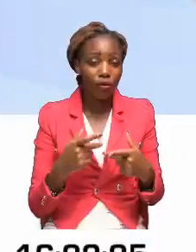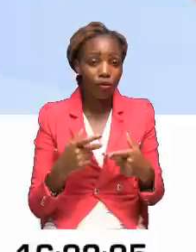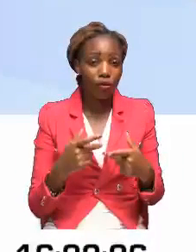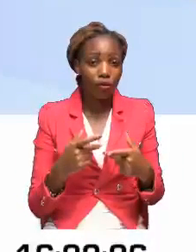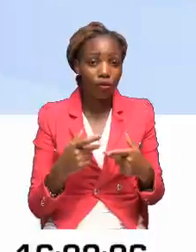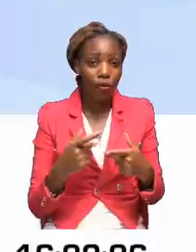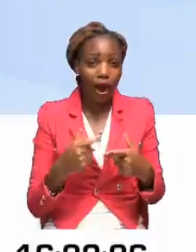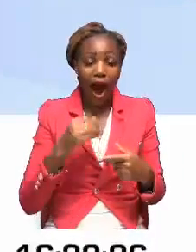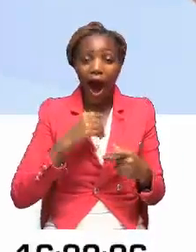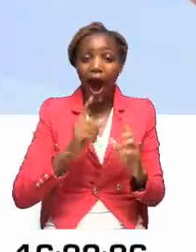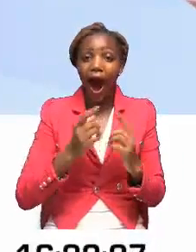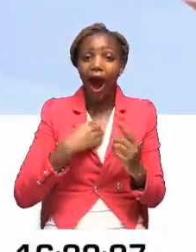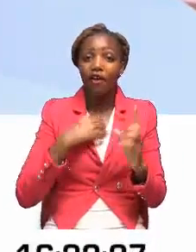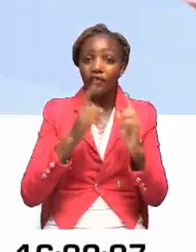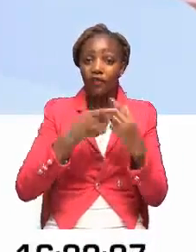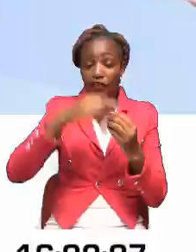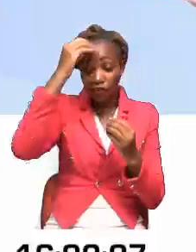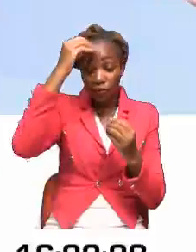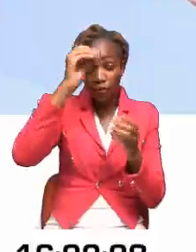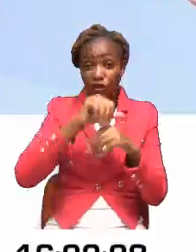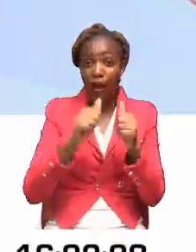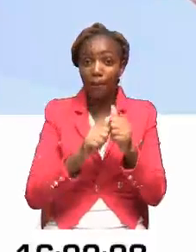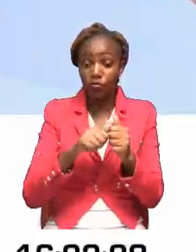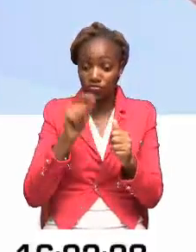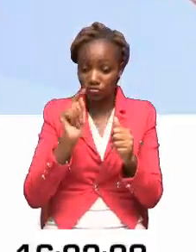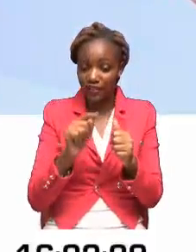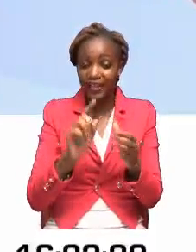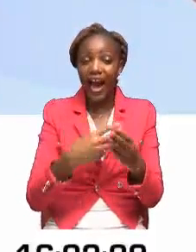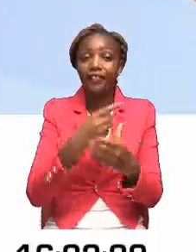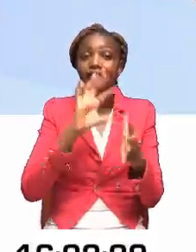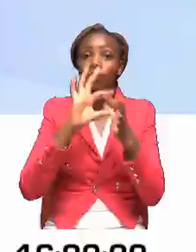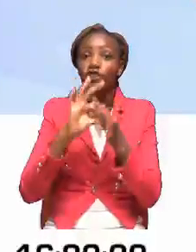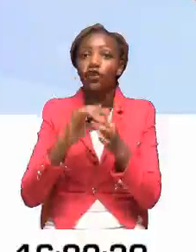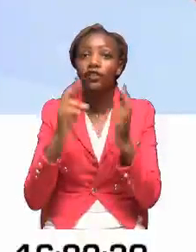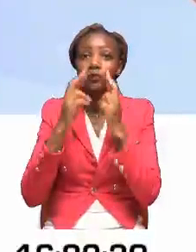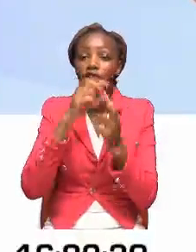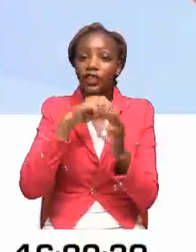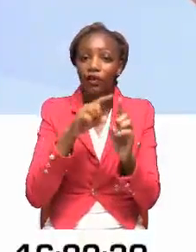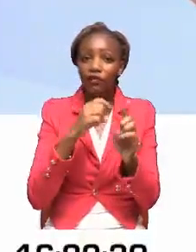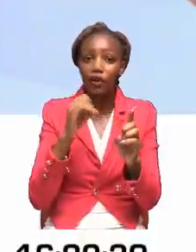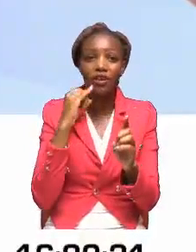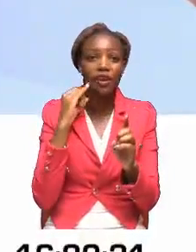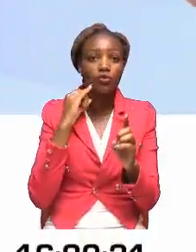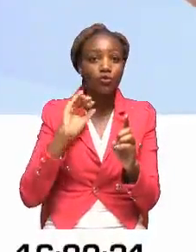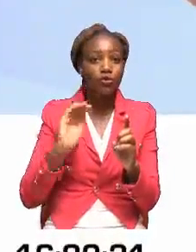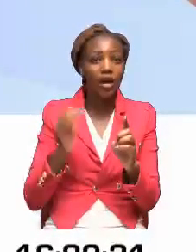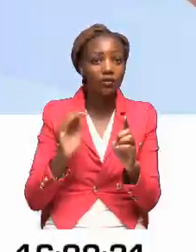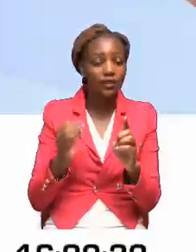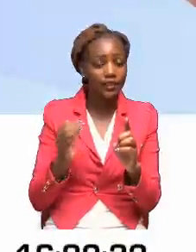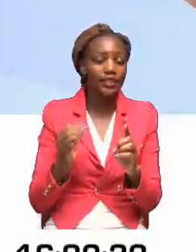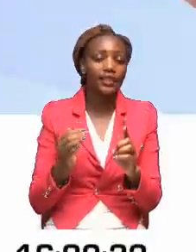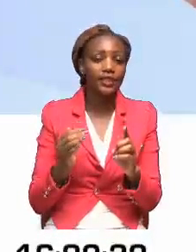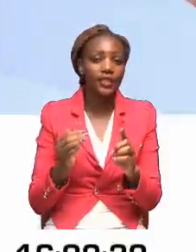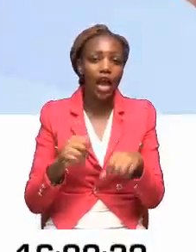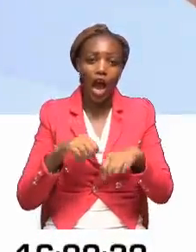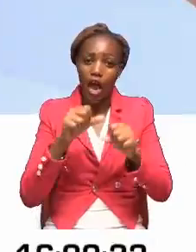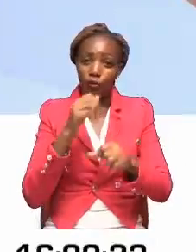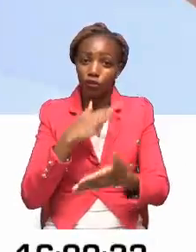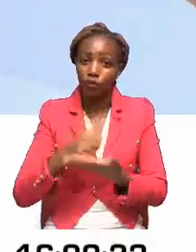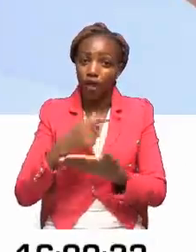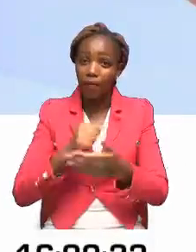wamehusiana na swala hilo, na sasa tunaungana naye mwanahabari wetu Chichi Josephine kutoka kaunti ya Nakuru